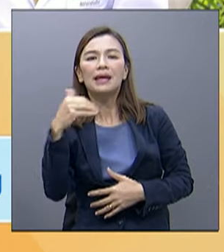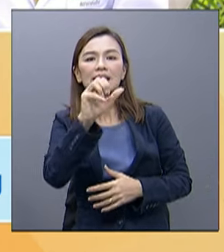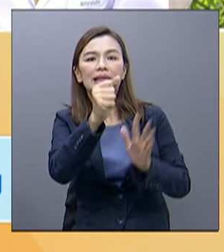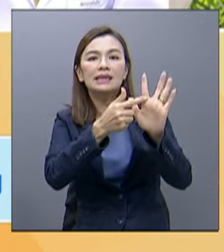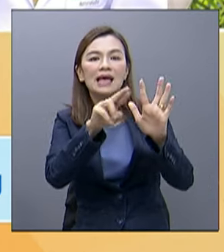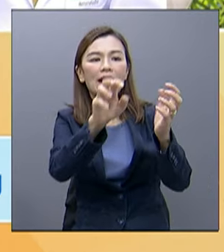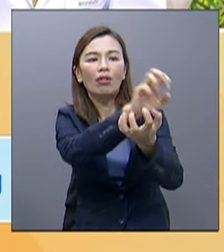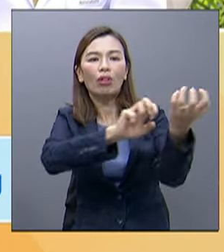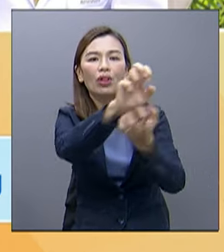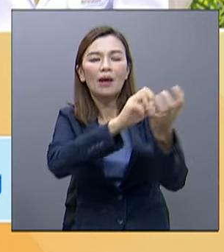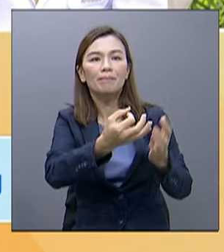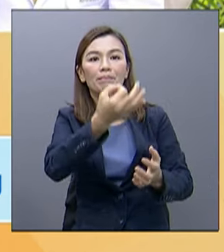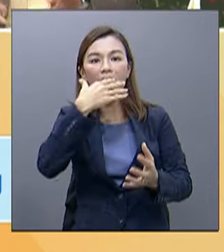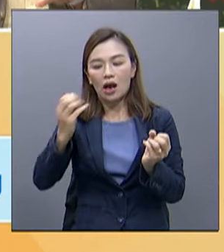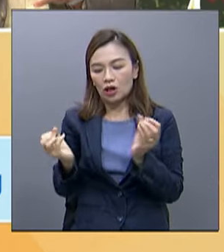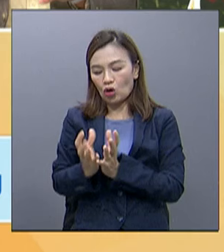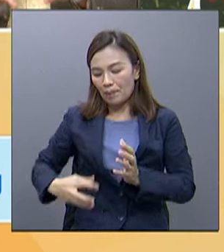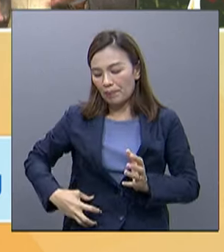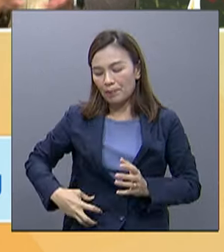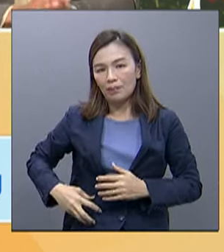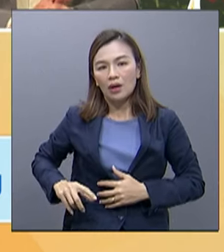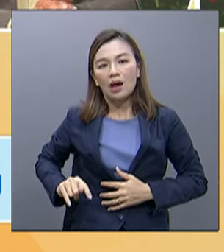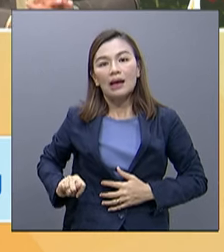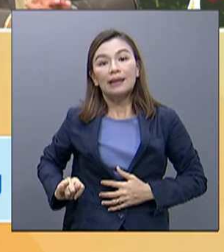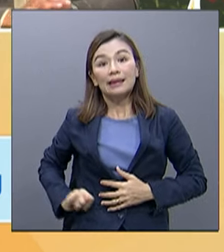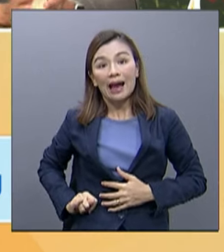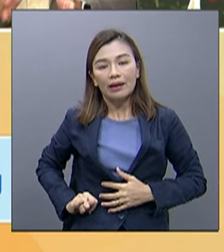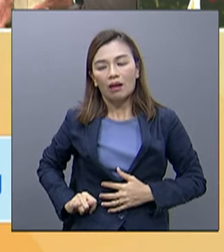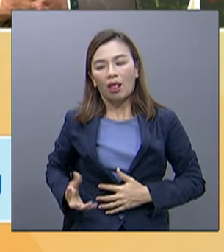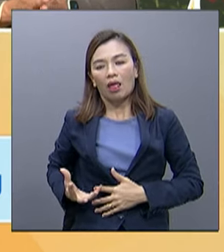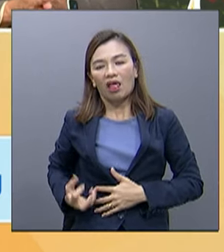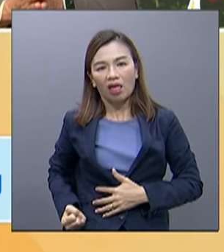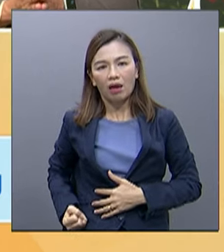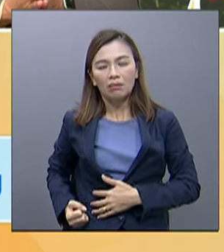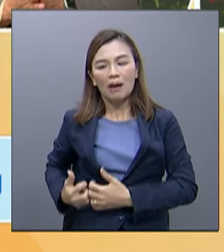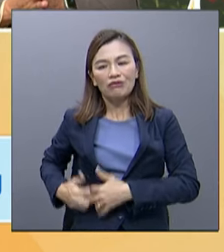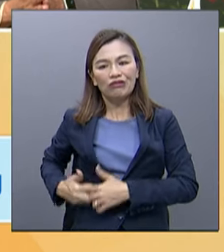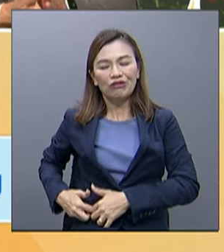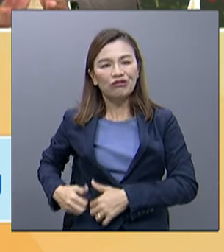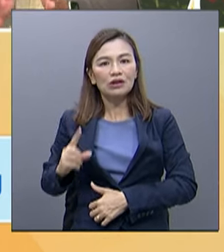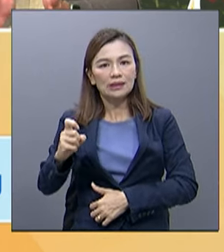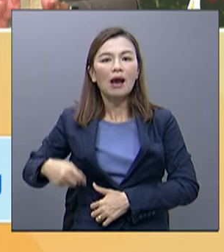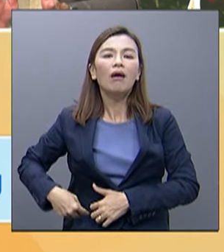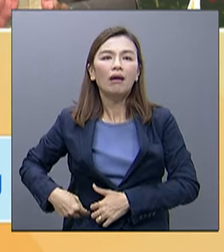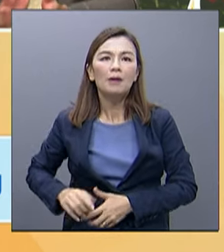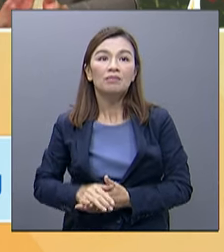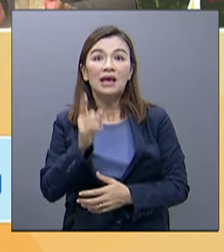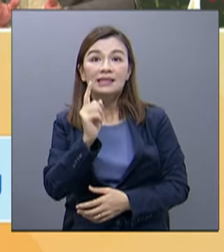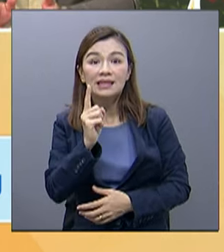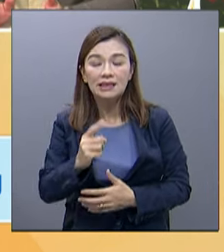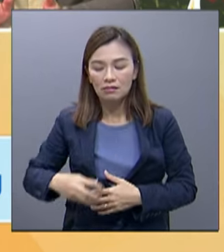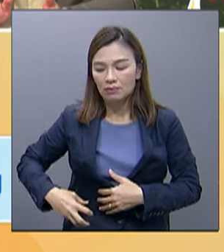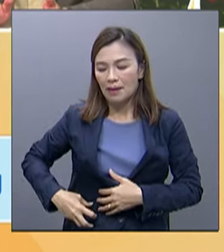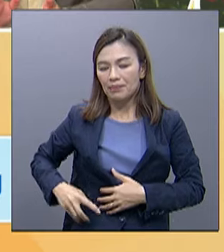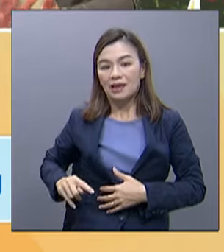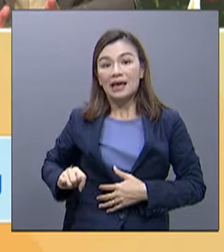เสื่อมครับๆครับอ้าแปลว่าถ้าคนที่เป็นโรคไตอยู่แล้วหรือว่าเกี่ยวกับโรคตับโรคไตเนี่ยเราไม่ควรจะไปแตะไปยุ่งทั้งผลิตภัณฑ์เสริม